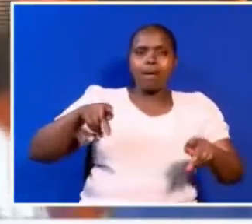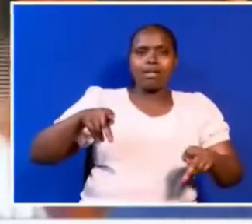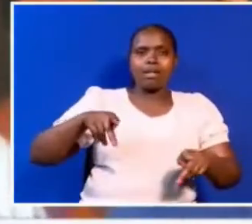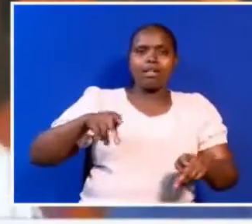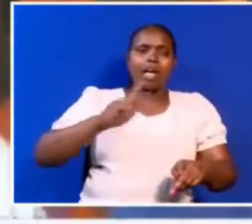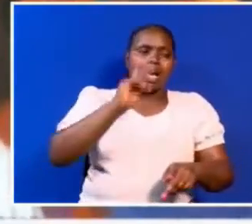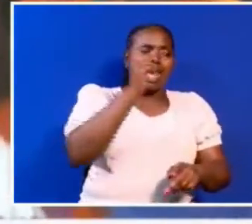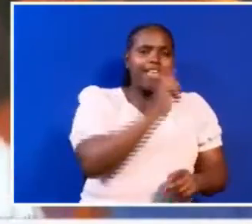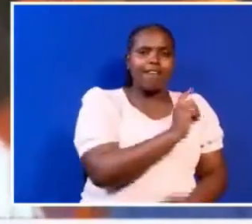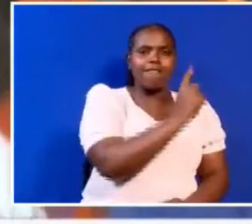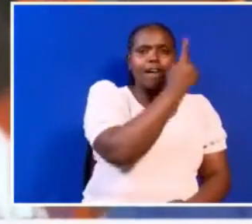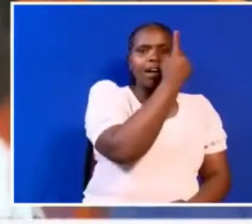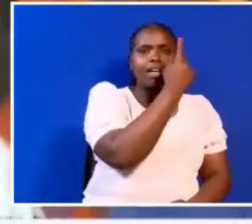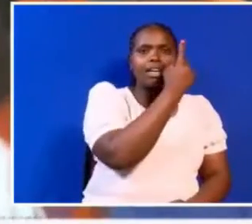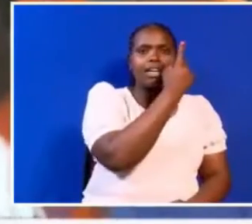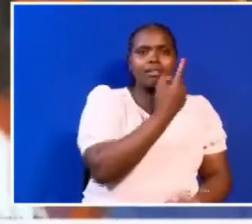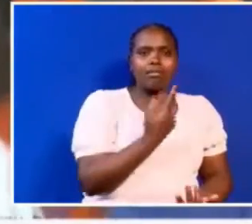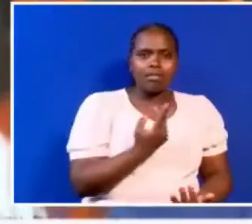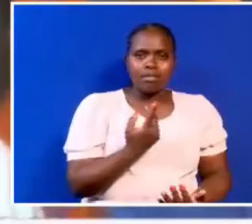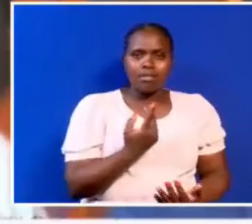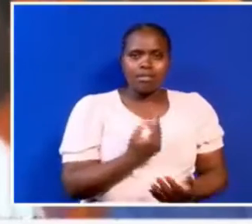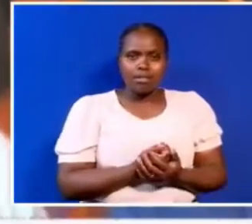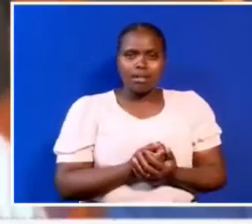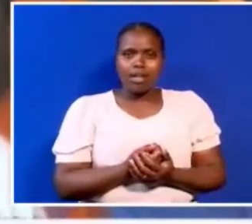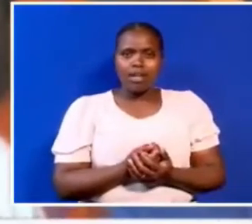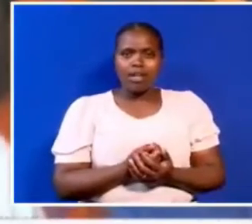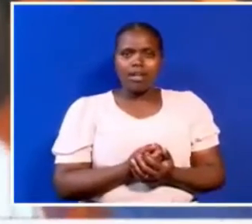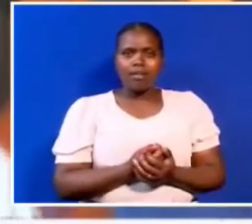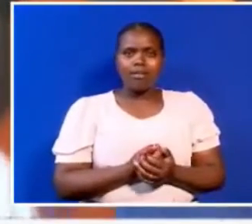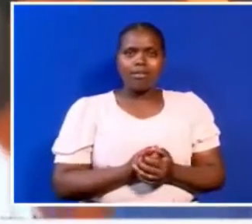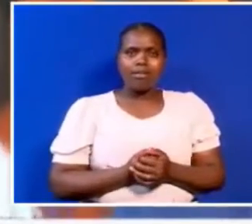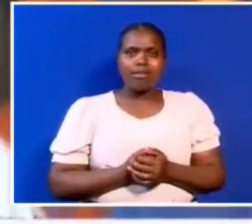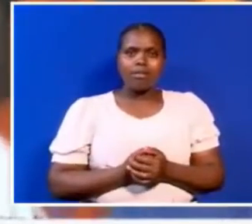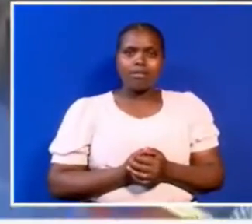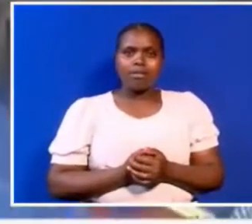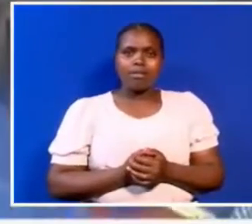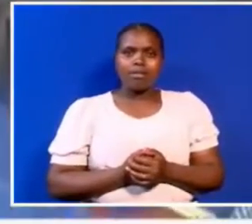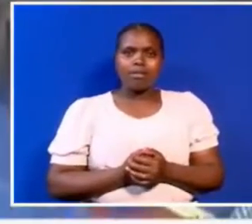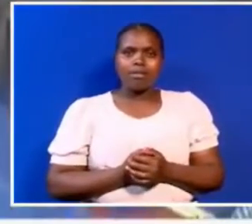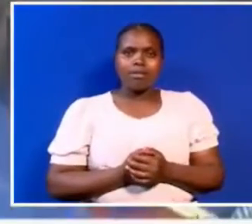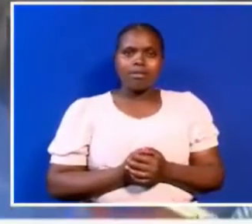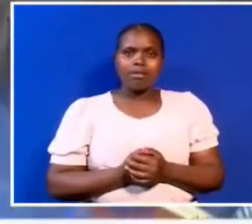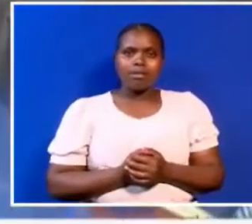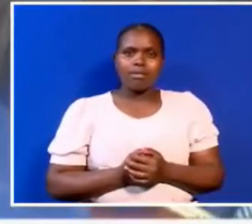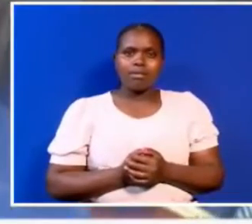Kenya Kwanza, lakini tikiti ni ya UDA. Nikiripotia Mwali wa Kak,